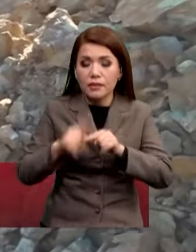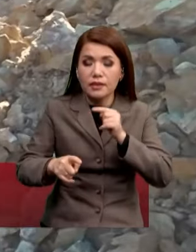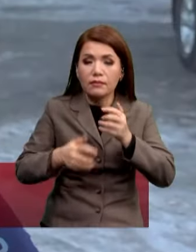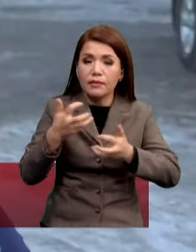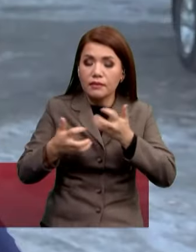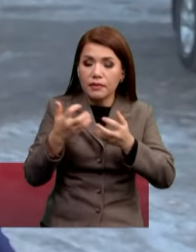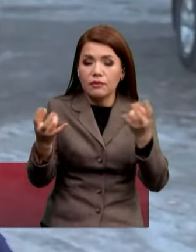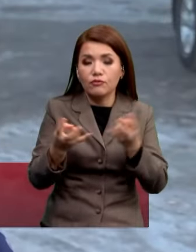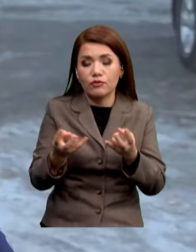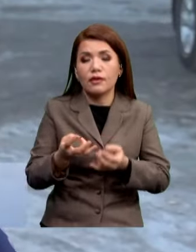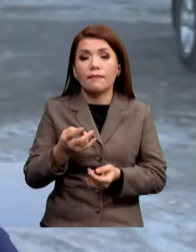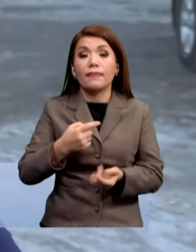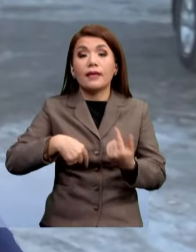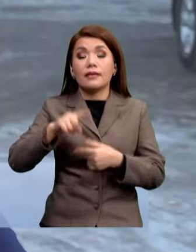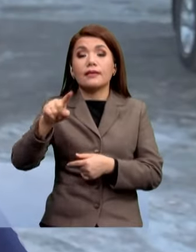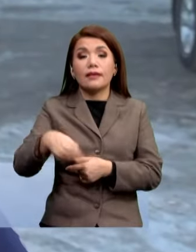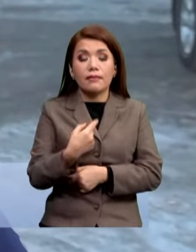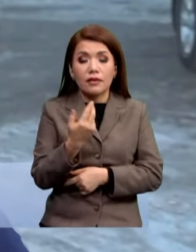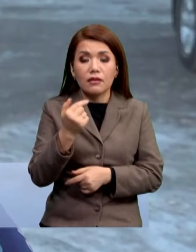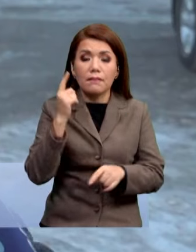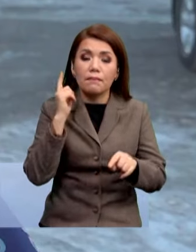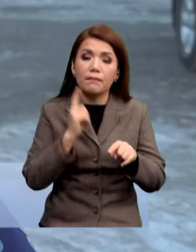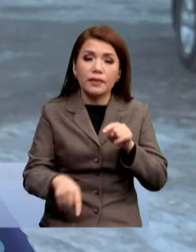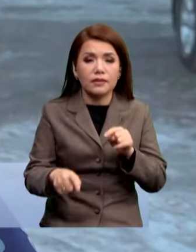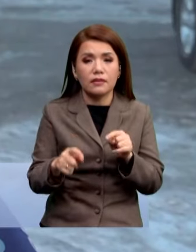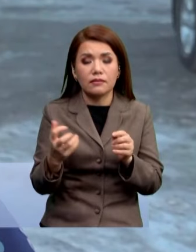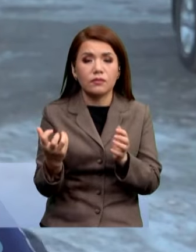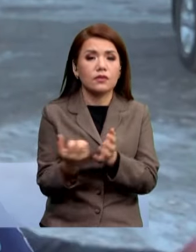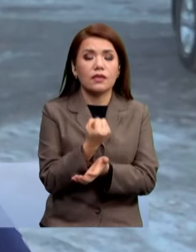поиски. Наше требование одно – поскорее бы найти,